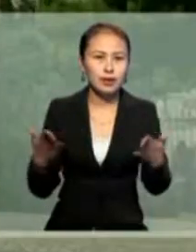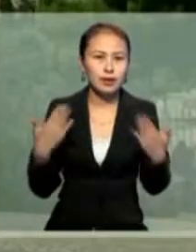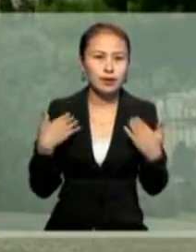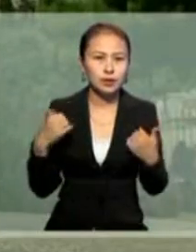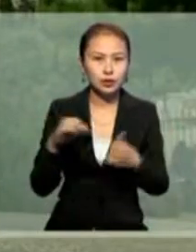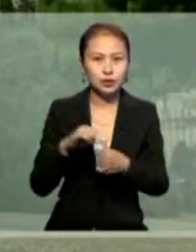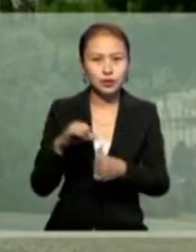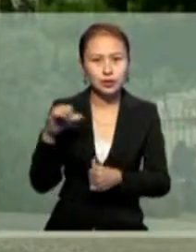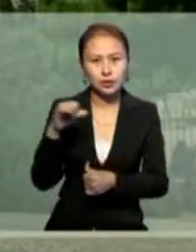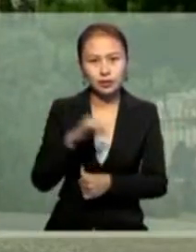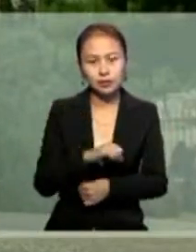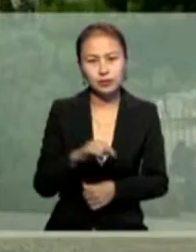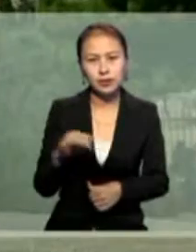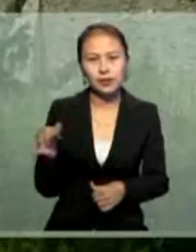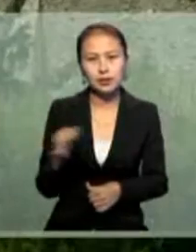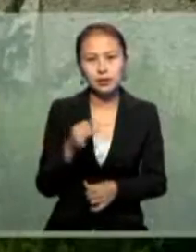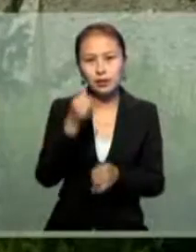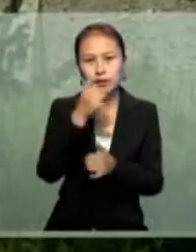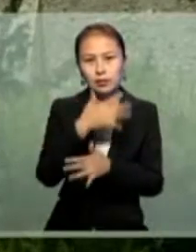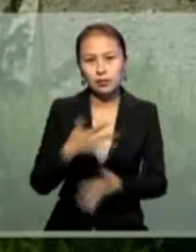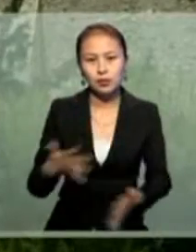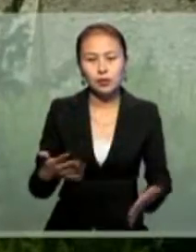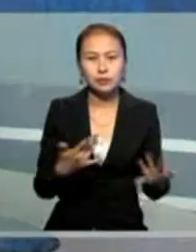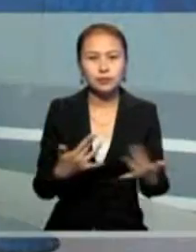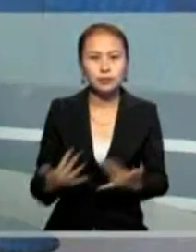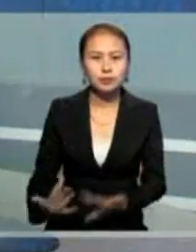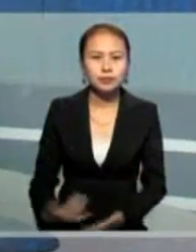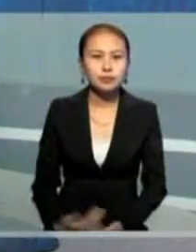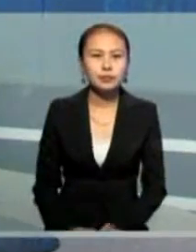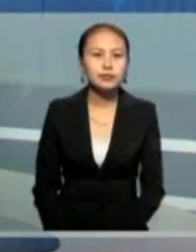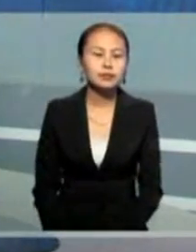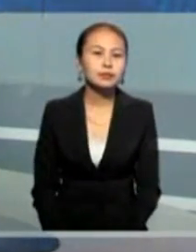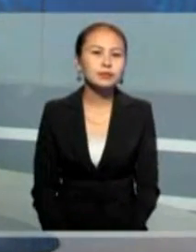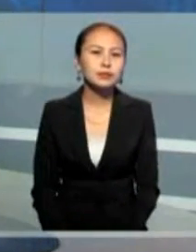да, шетелдіктерді қызықтыра алмауда.